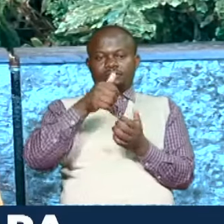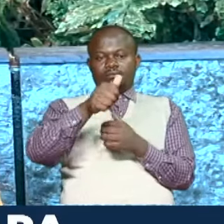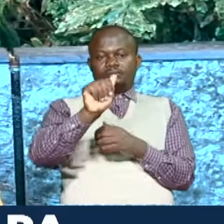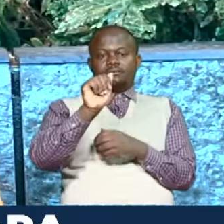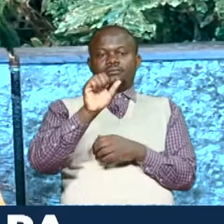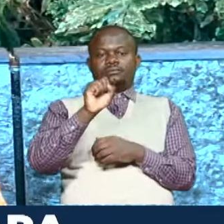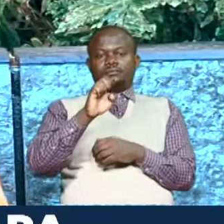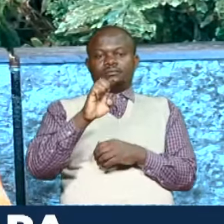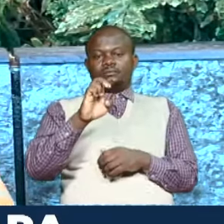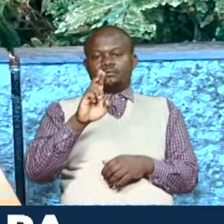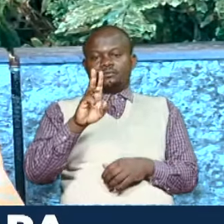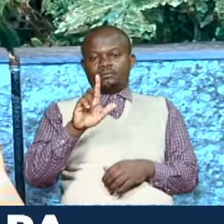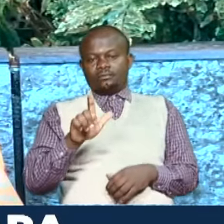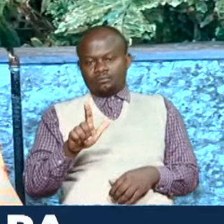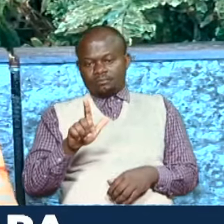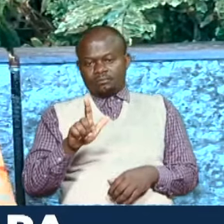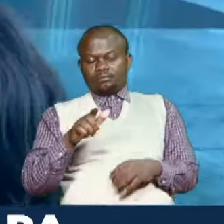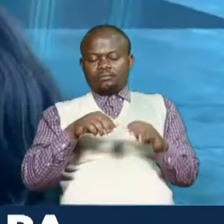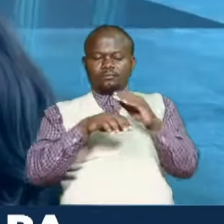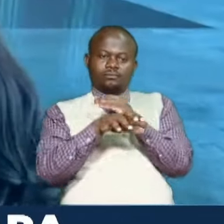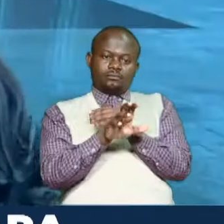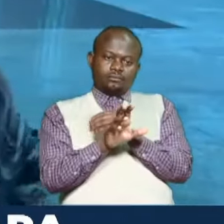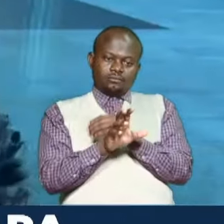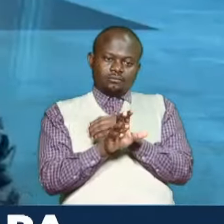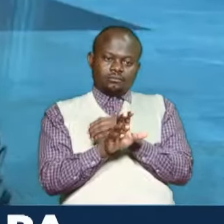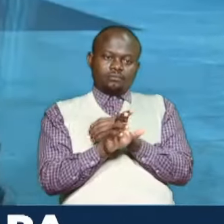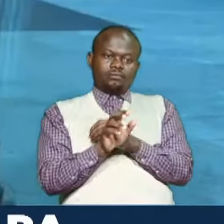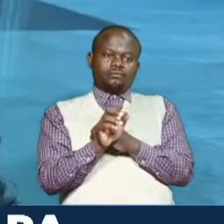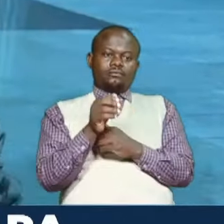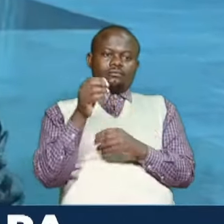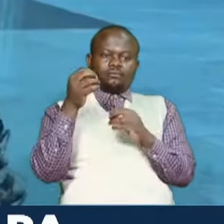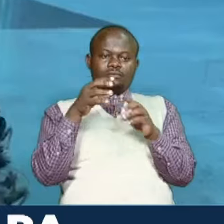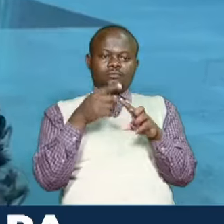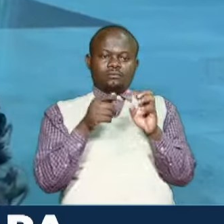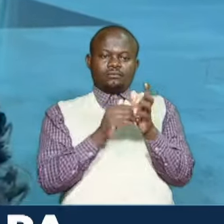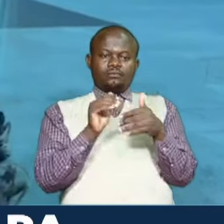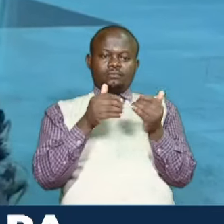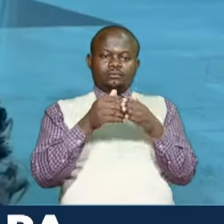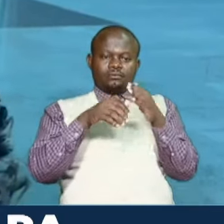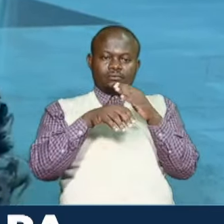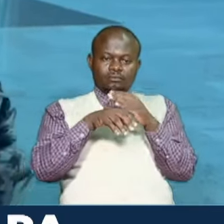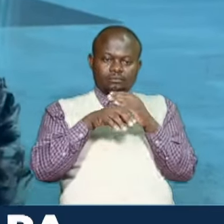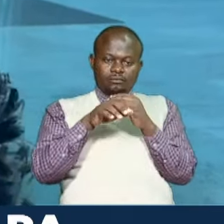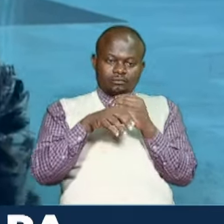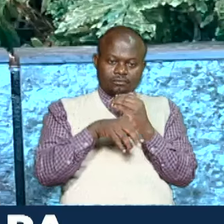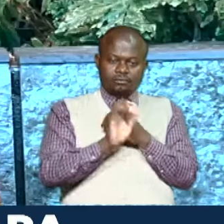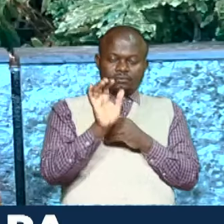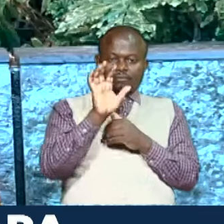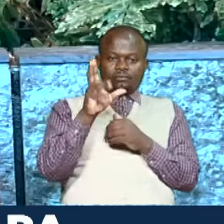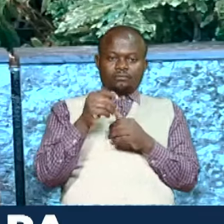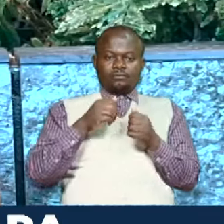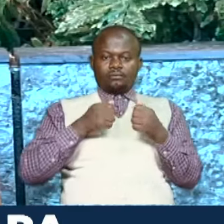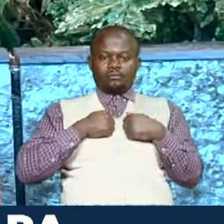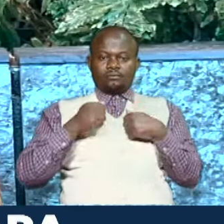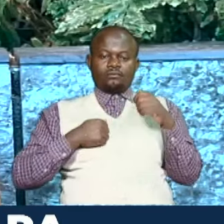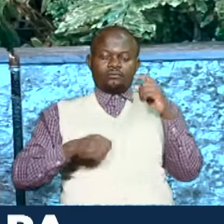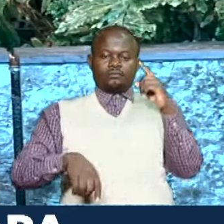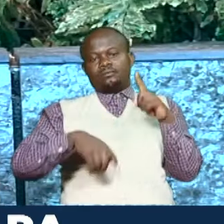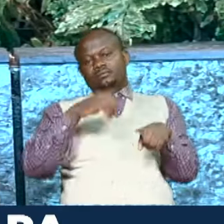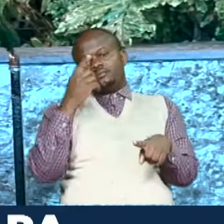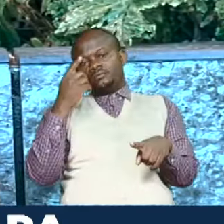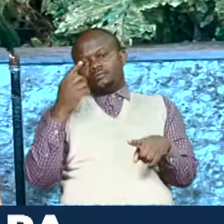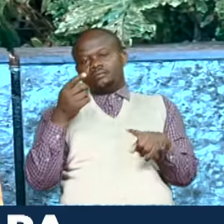Seoul, ishami ariko nanone ishami rya Afurika. U Rwanda rukaba rwaratsindiye